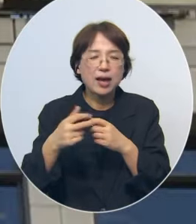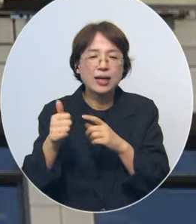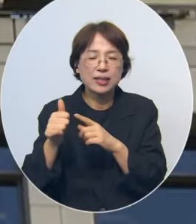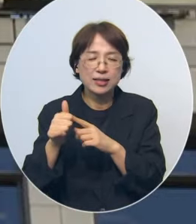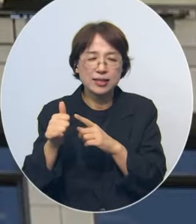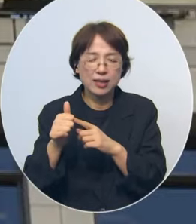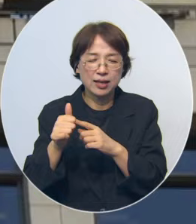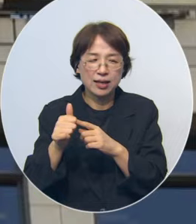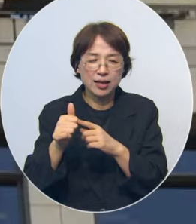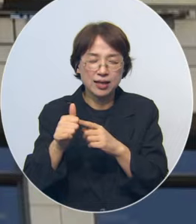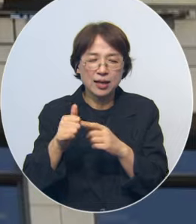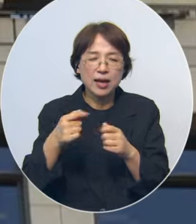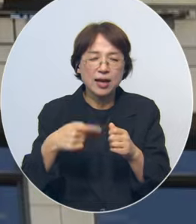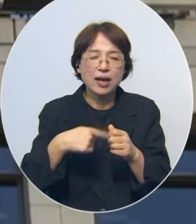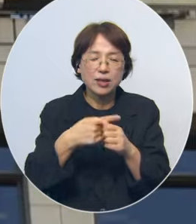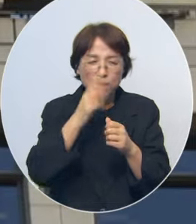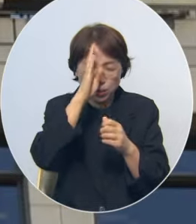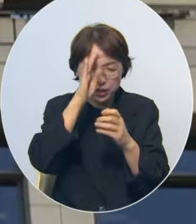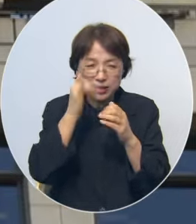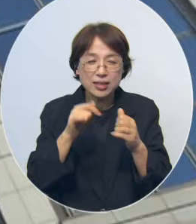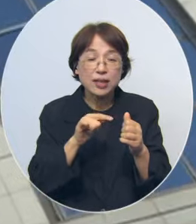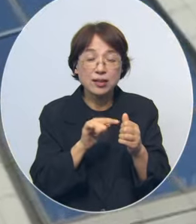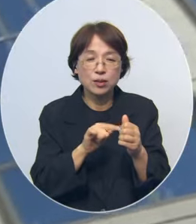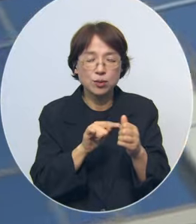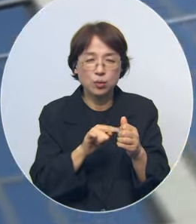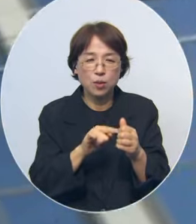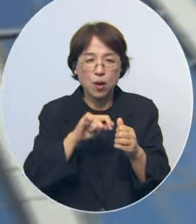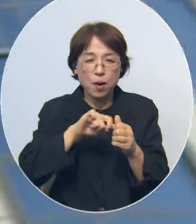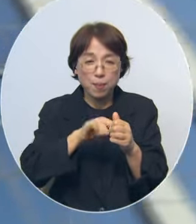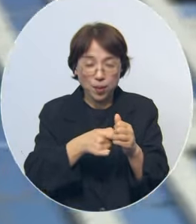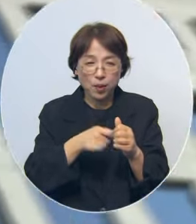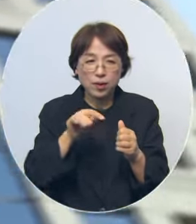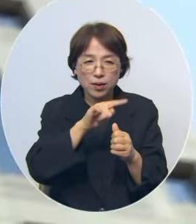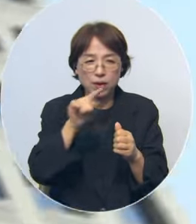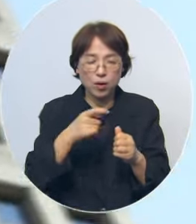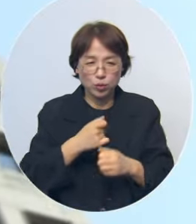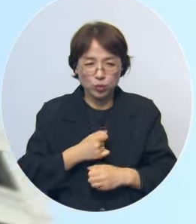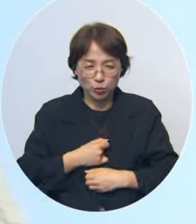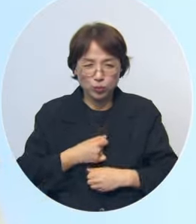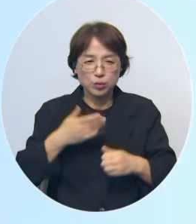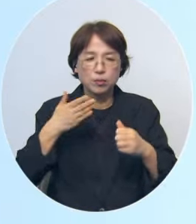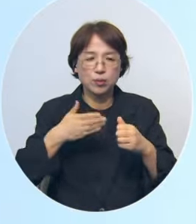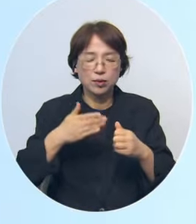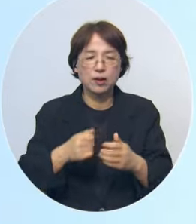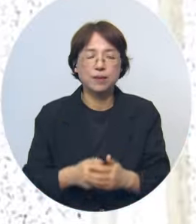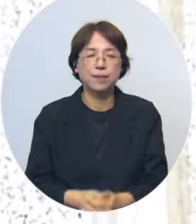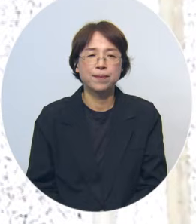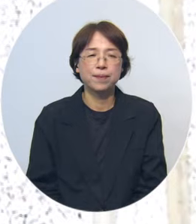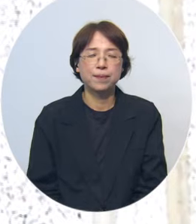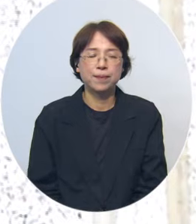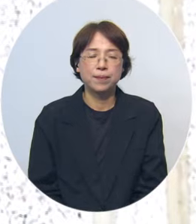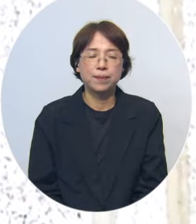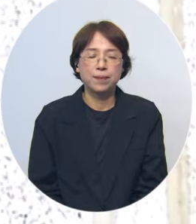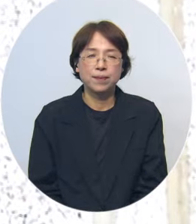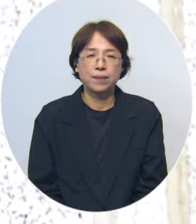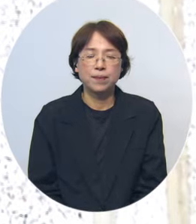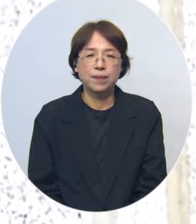동조 가담한 환자들도 형사처벌 대상이라며 각별히 유의할 것을 당부했습니다 KTB 문기혁 있니다